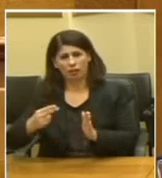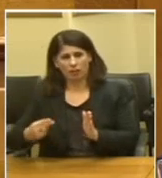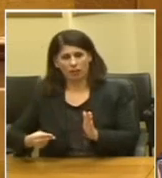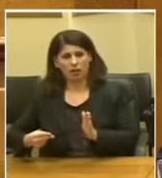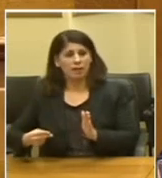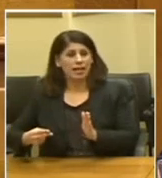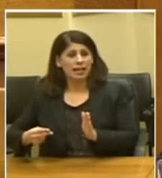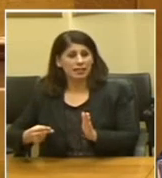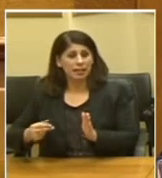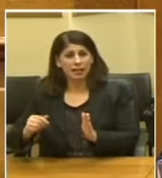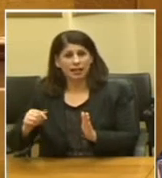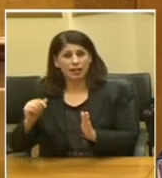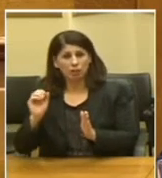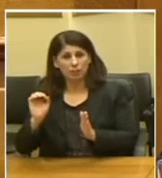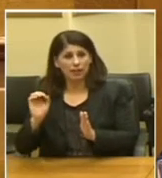Και σε ό,τι αφορά